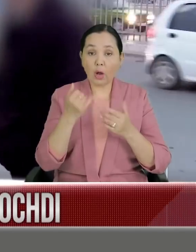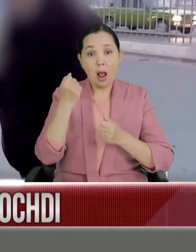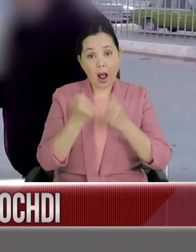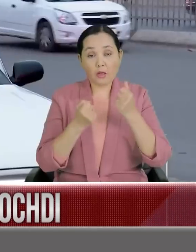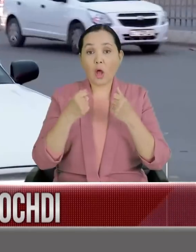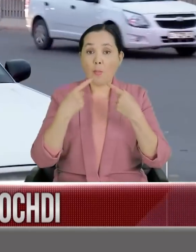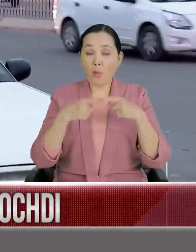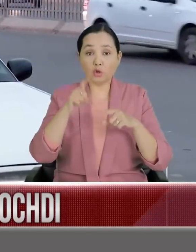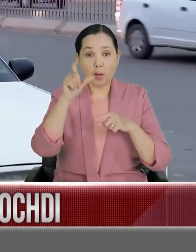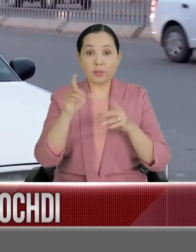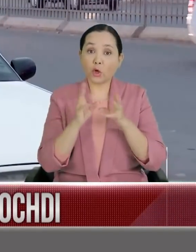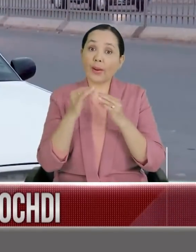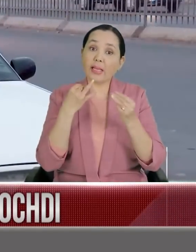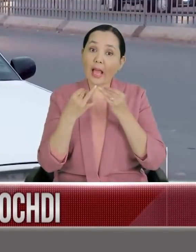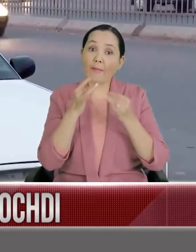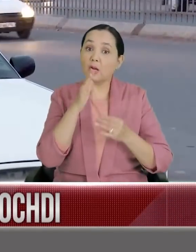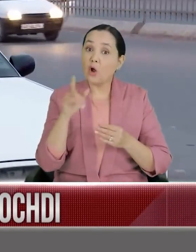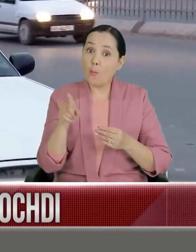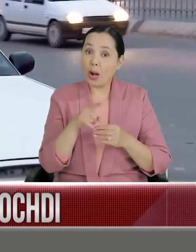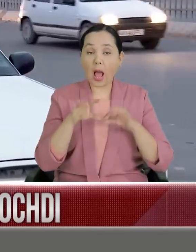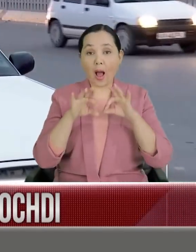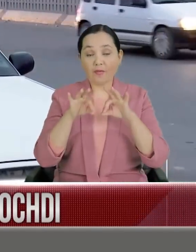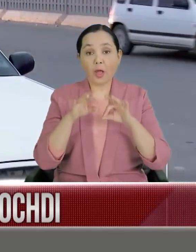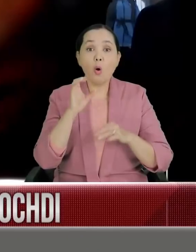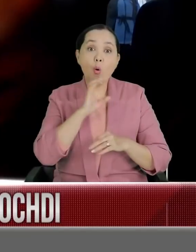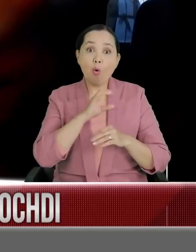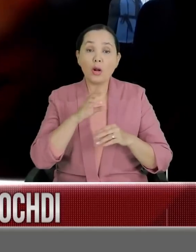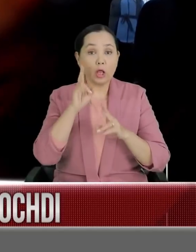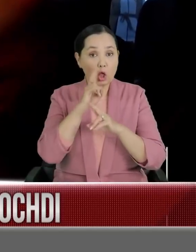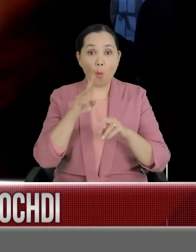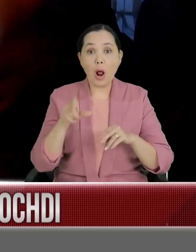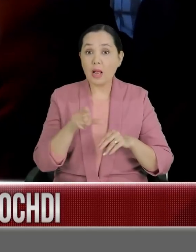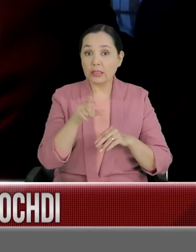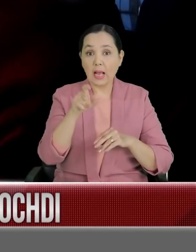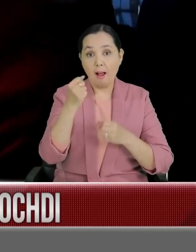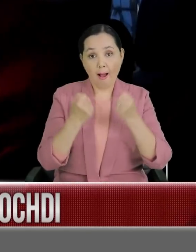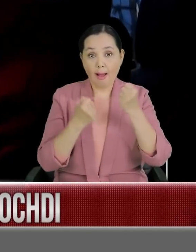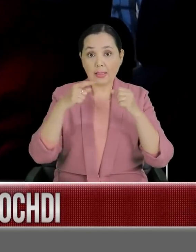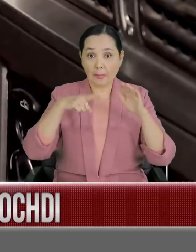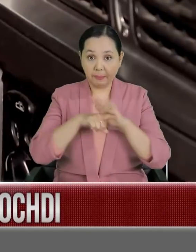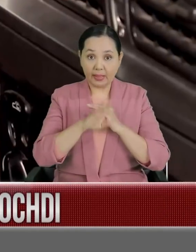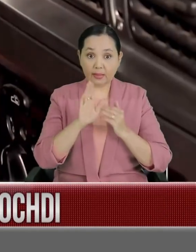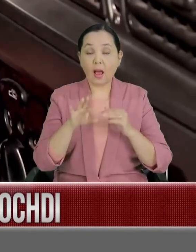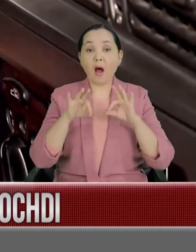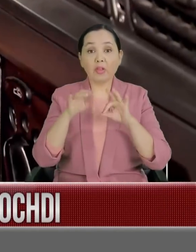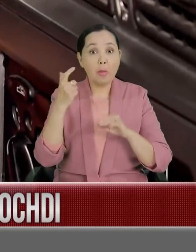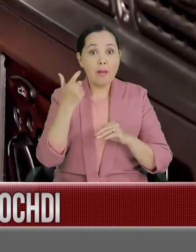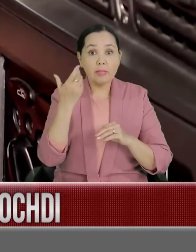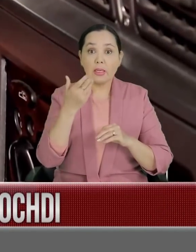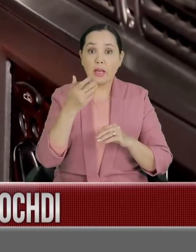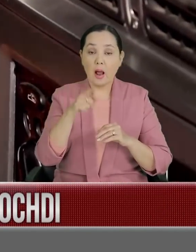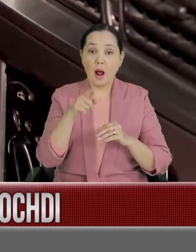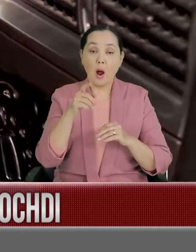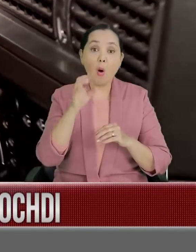haydovchi boshqa mijoz bilan gaplashayotgan paytda avtomobilni o'g'irlab noma'lum tomonga haydab ketadi. Avtomobil egasi